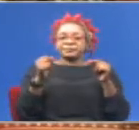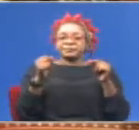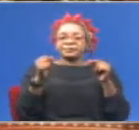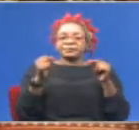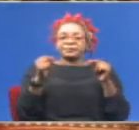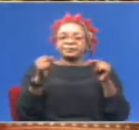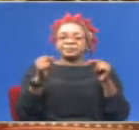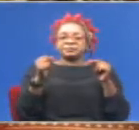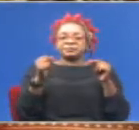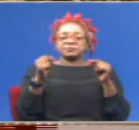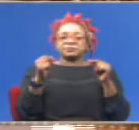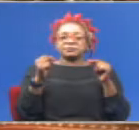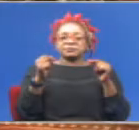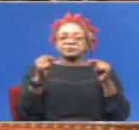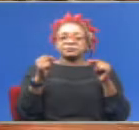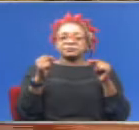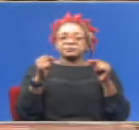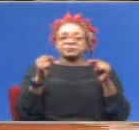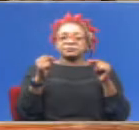Thank you. Good. Thank you.